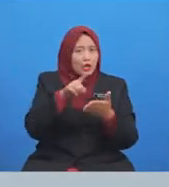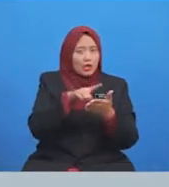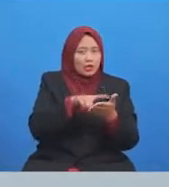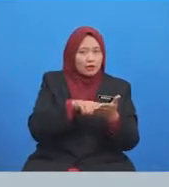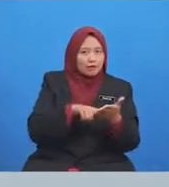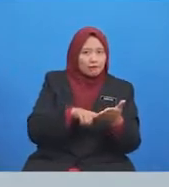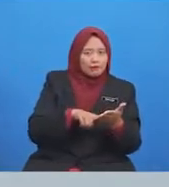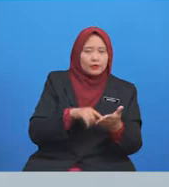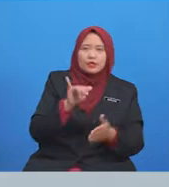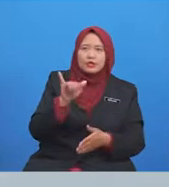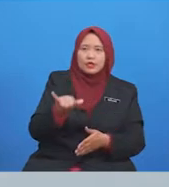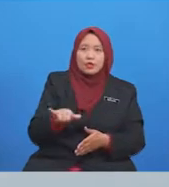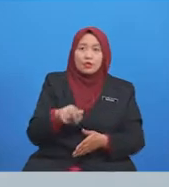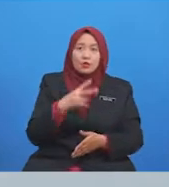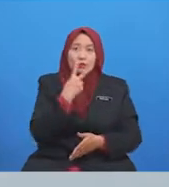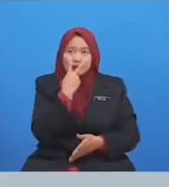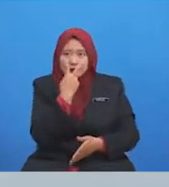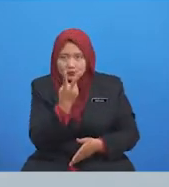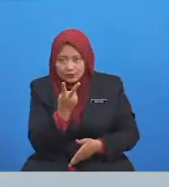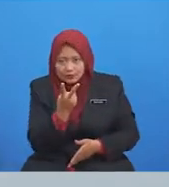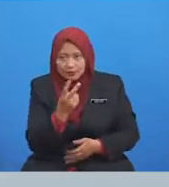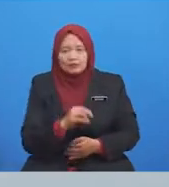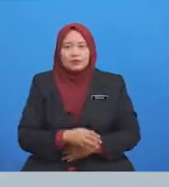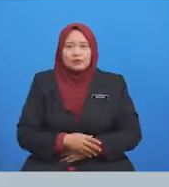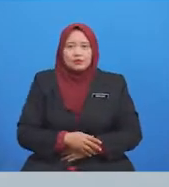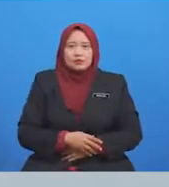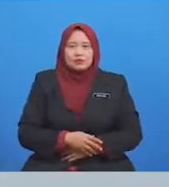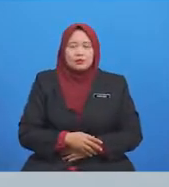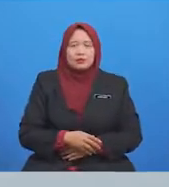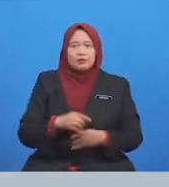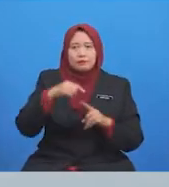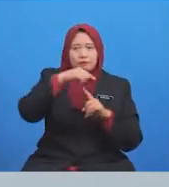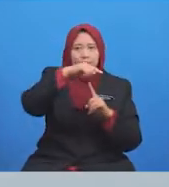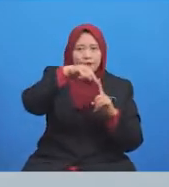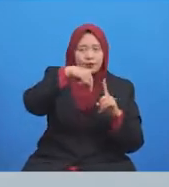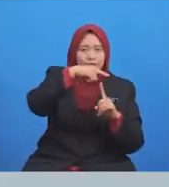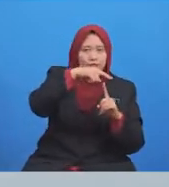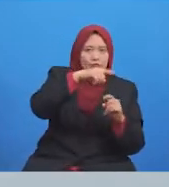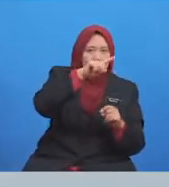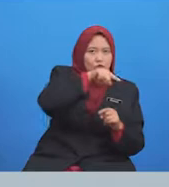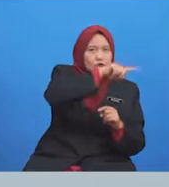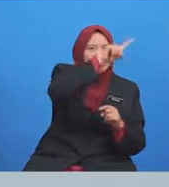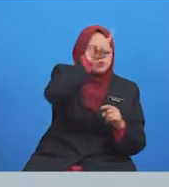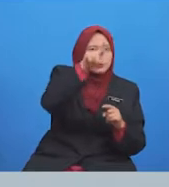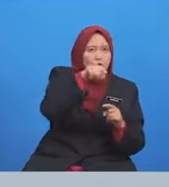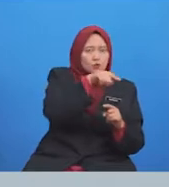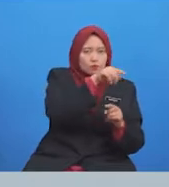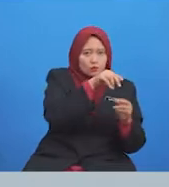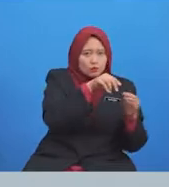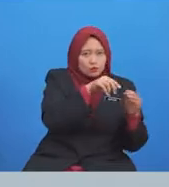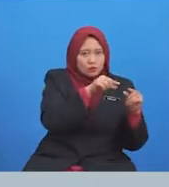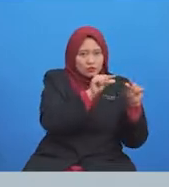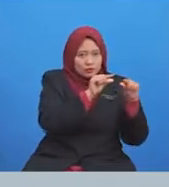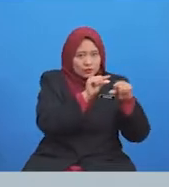Apakah yang dapat anda perhatikan apabila sebuah bulatan bergerak di atas satu